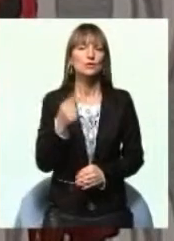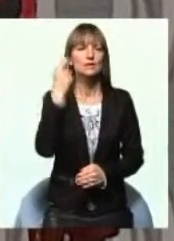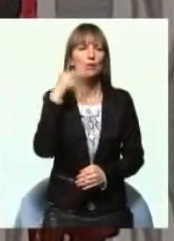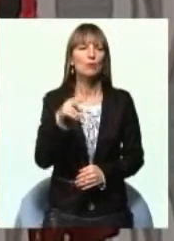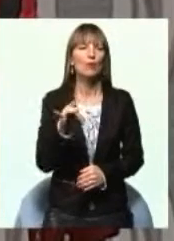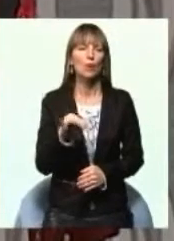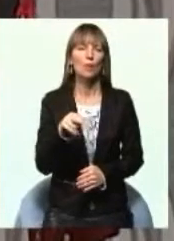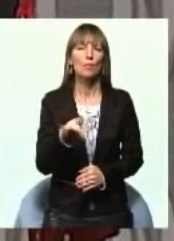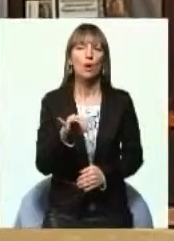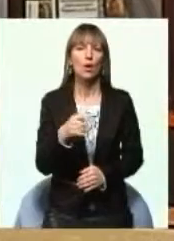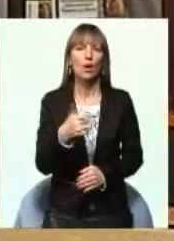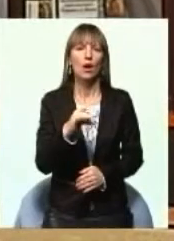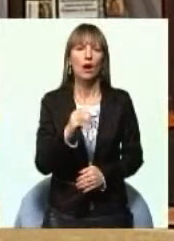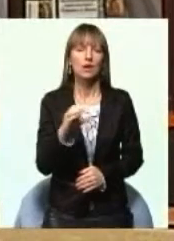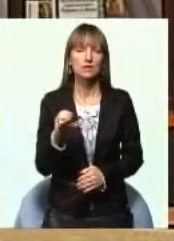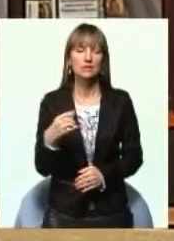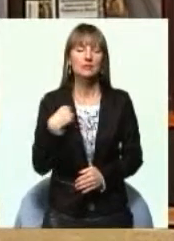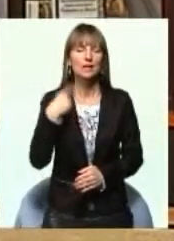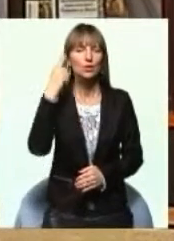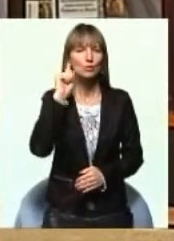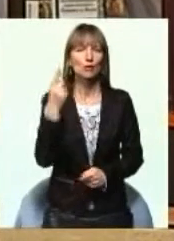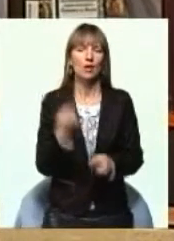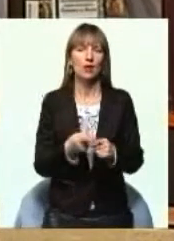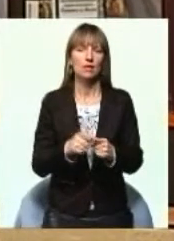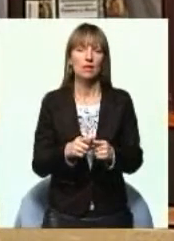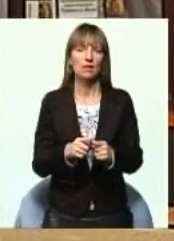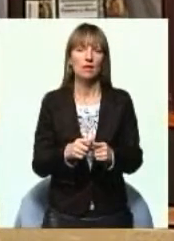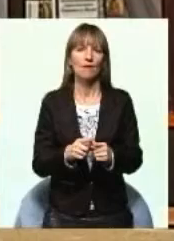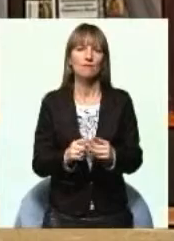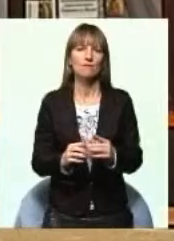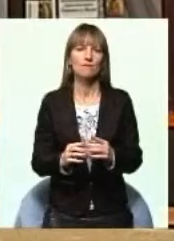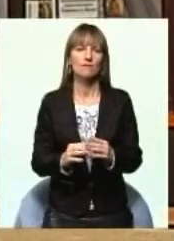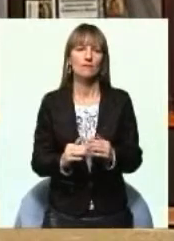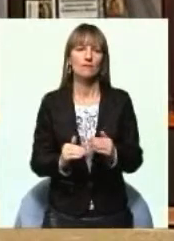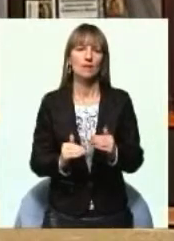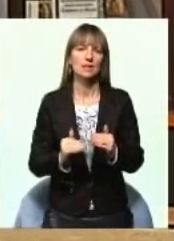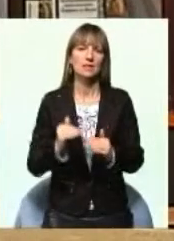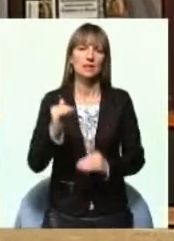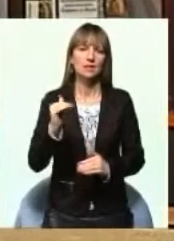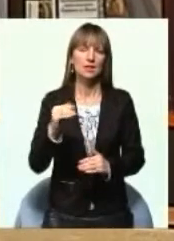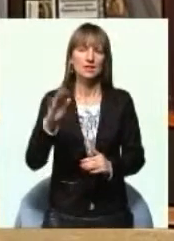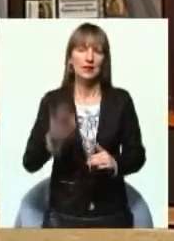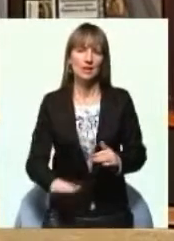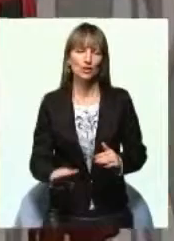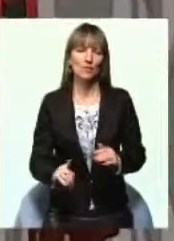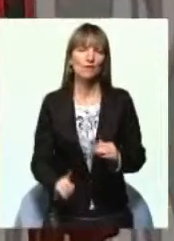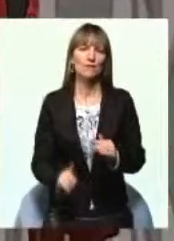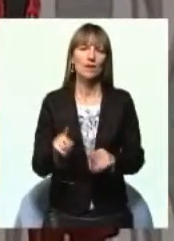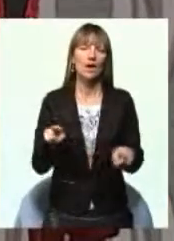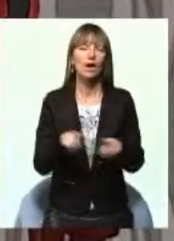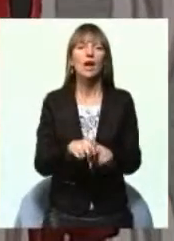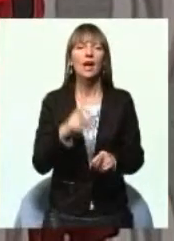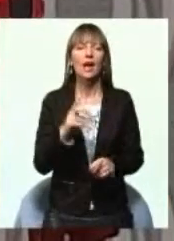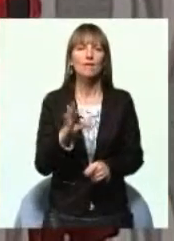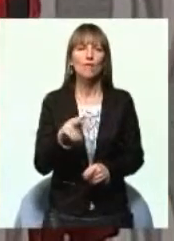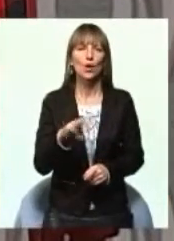прогрес? Що таке прогрес? Саме слово. Я думаю, це возростання з нижчого в вище, як еволюція. Вдосконалення